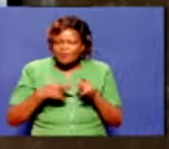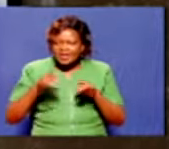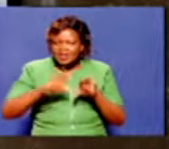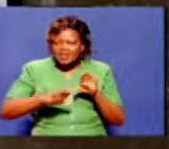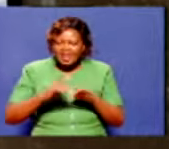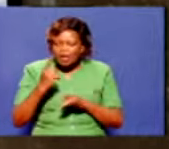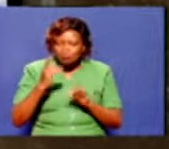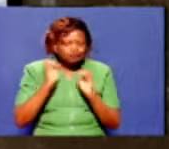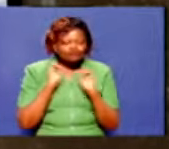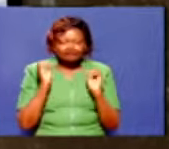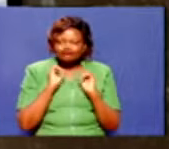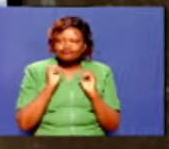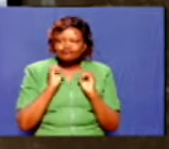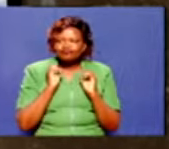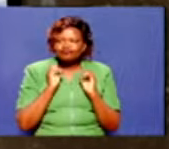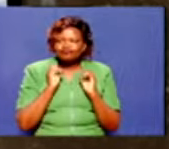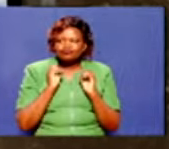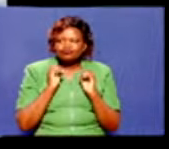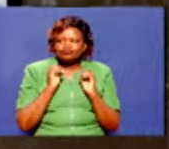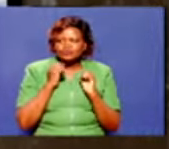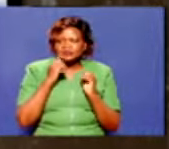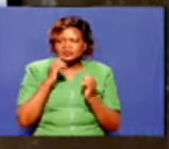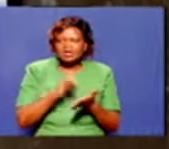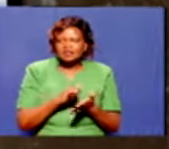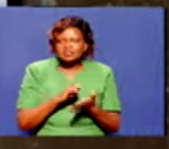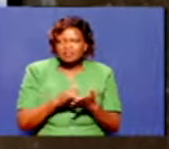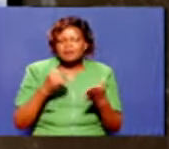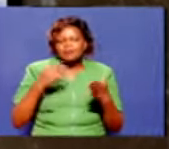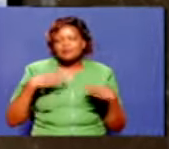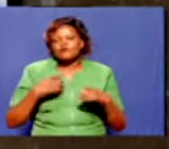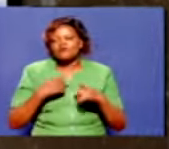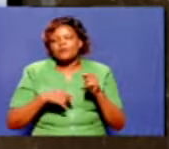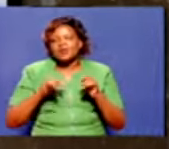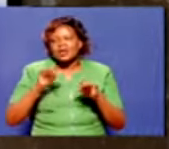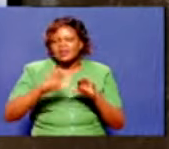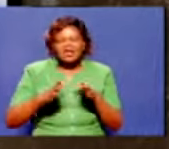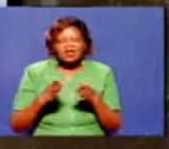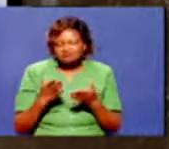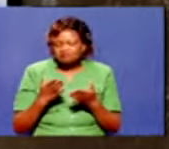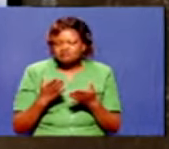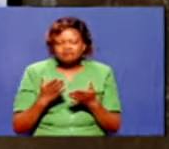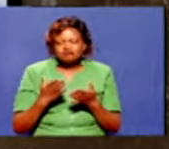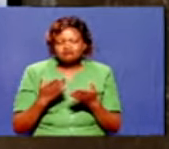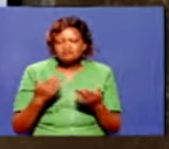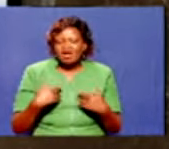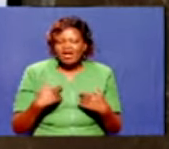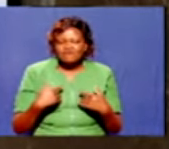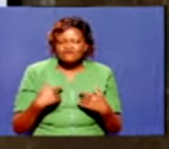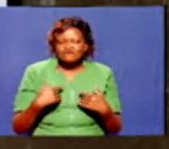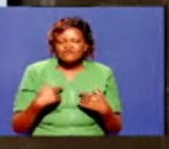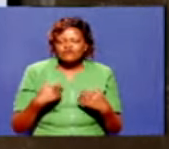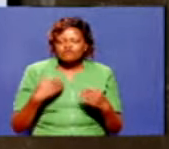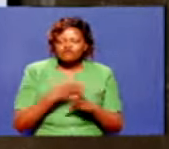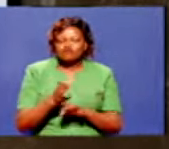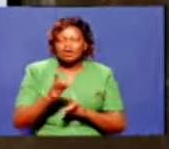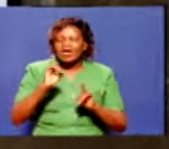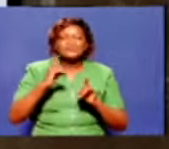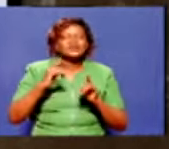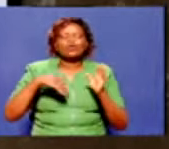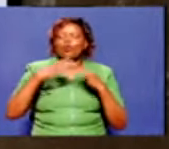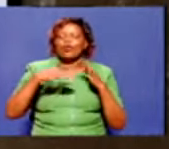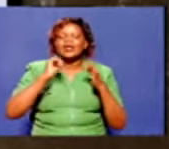Kwa sababu mtu anaweza kusema pengine watu wa Kirinyaga wanafanya hayo. La. Nasema kwa watu wa